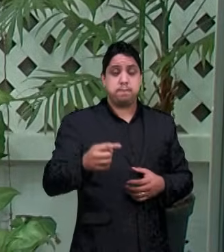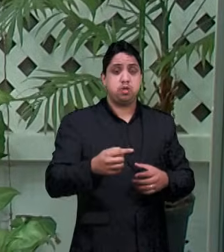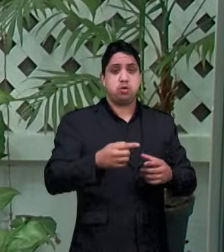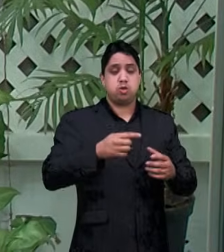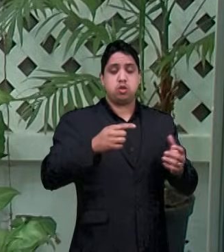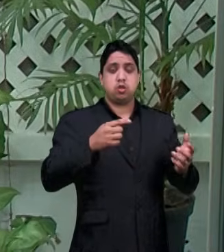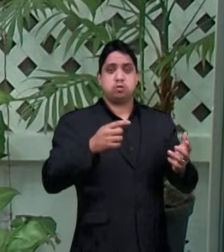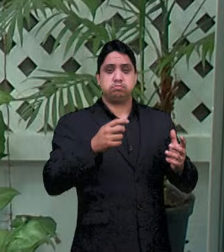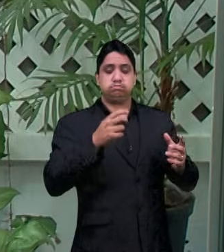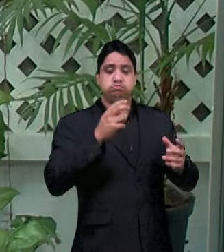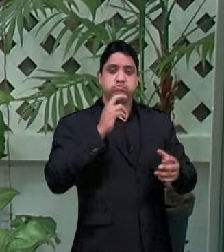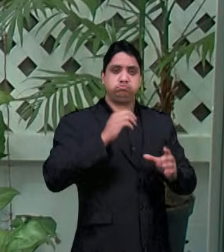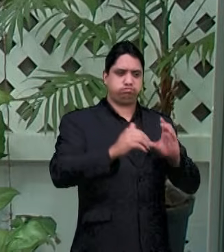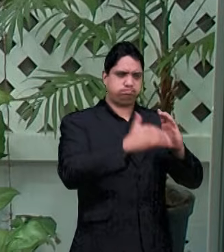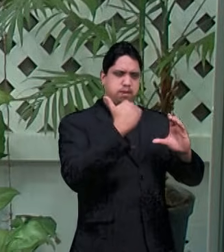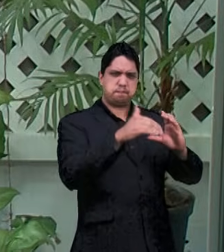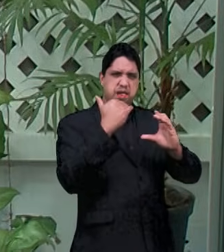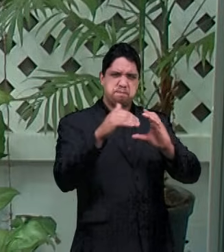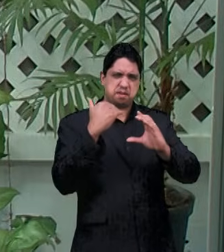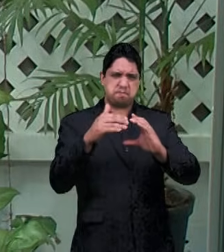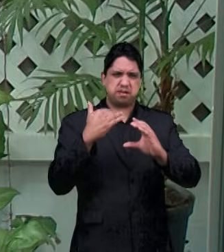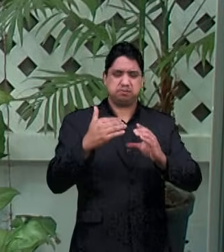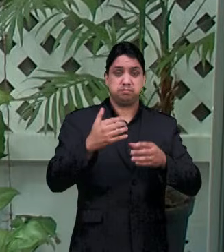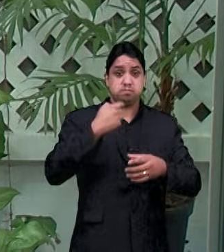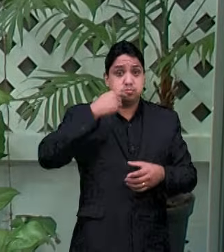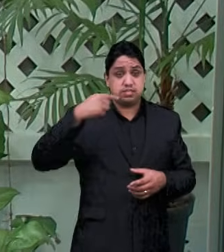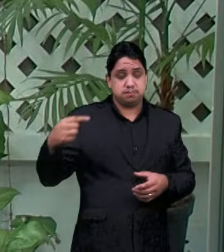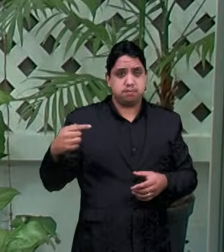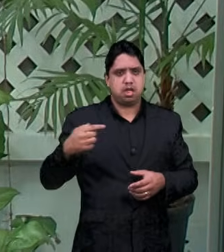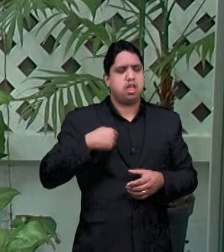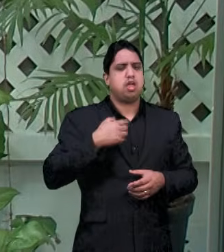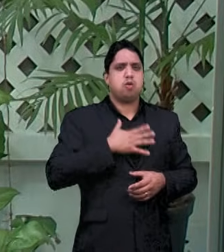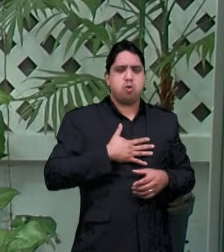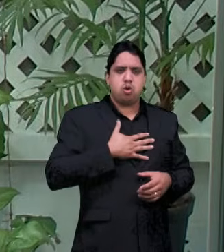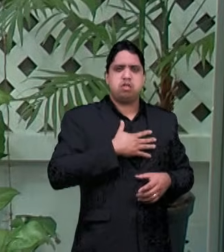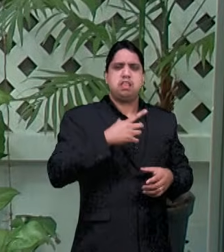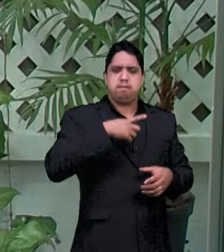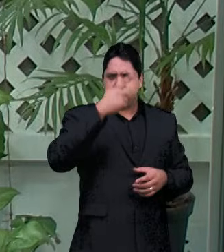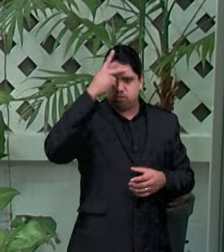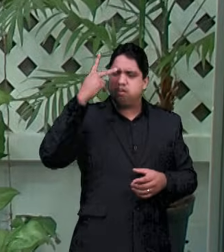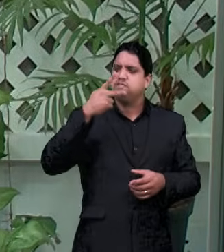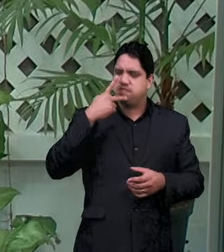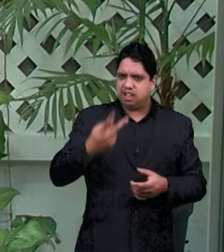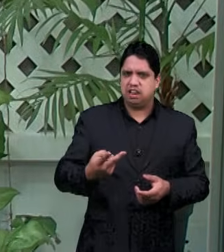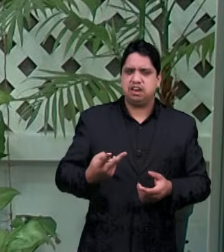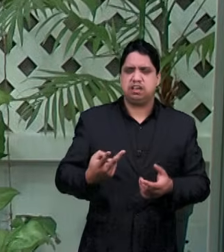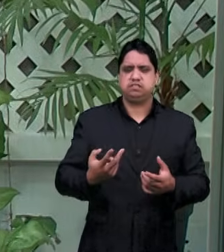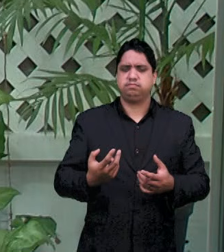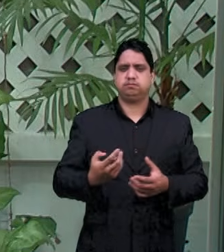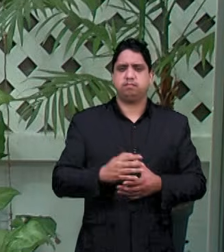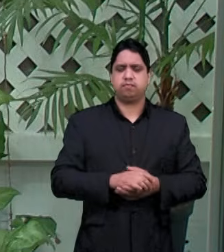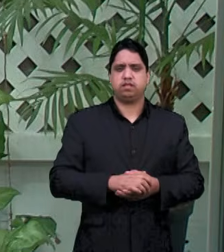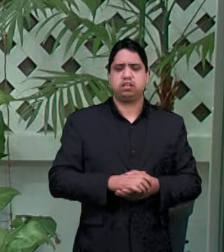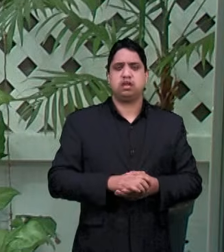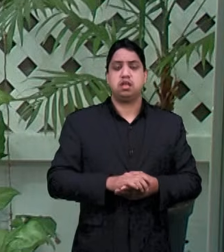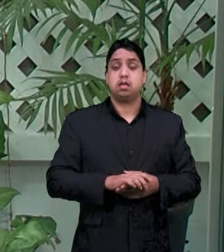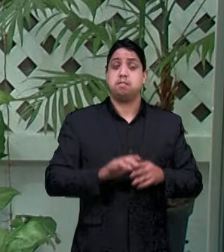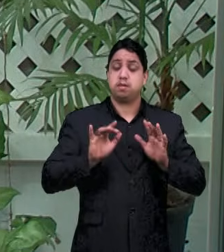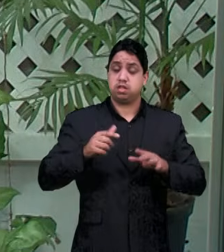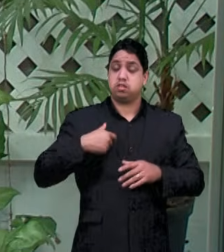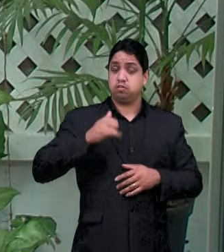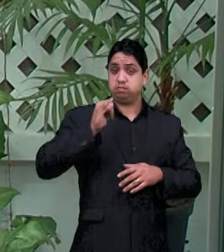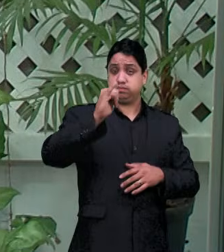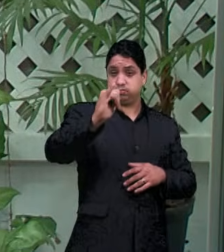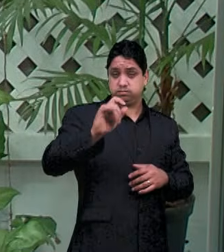au milieu de toutes les correspondances qu'on reçoit, il y a un ou une qui vient d'une certaine manière.